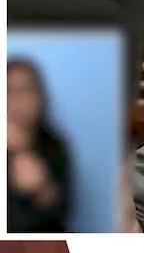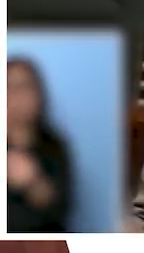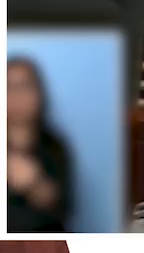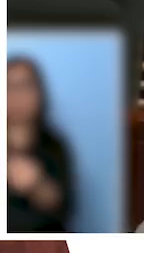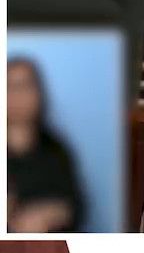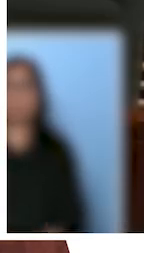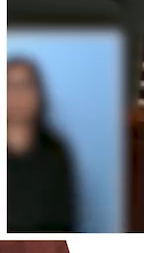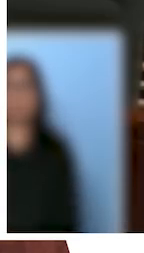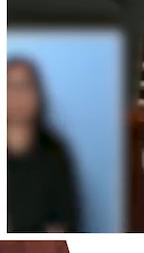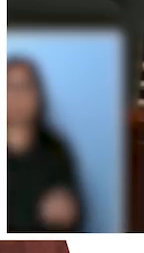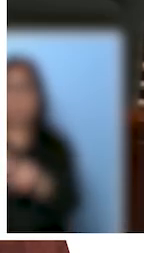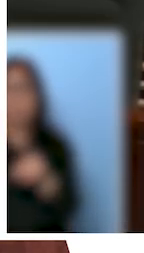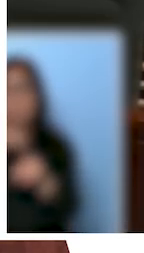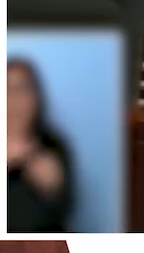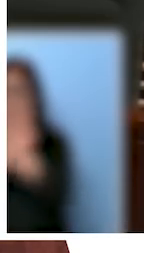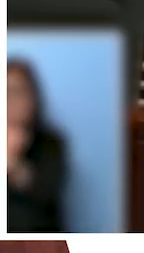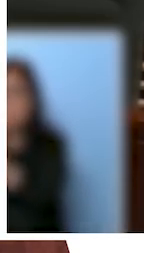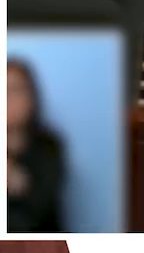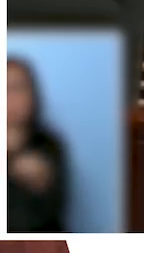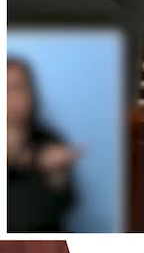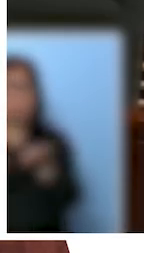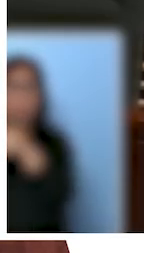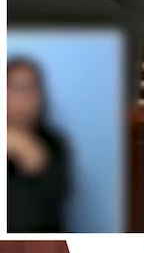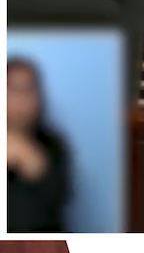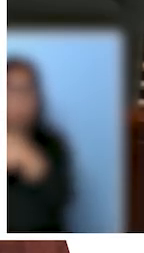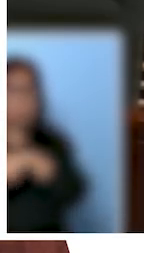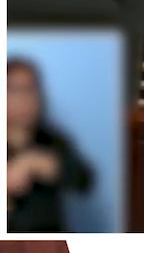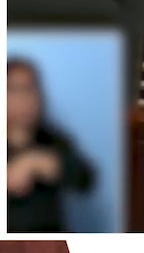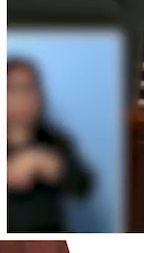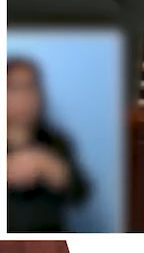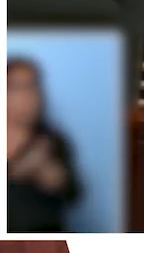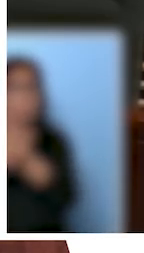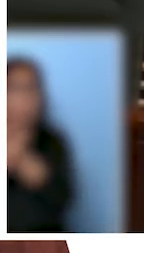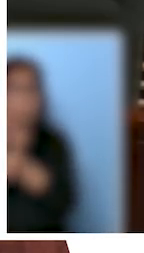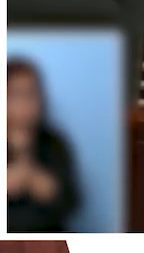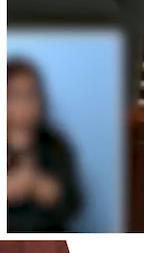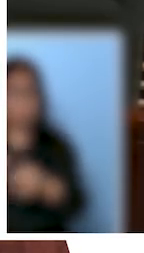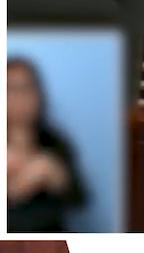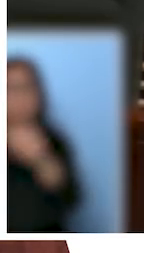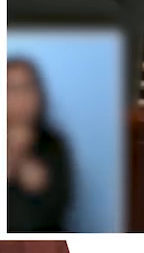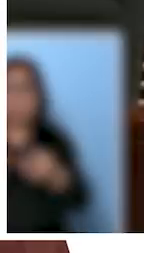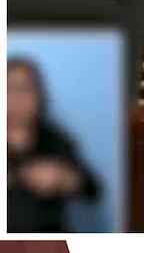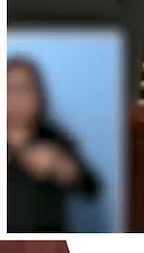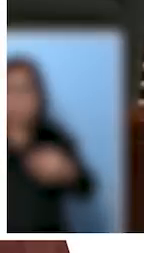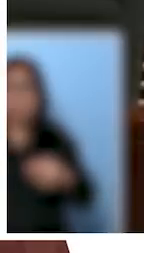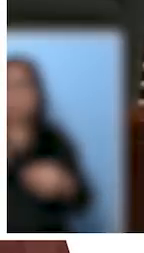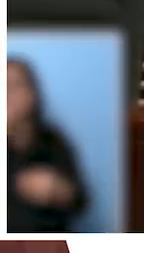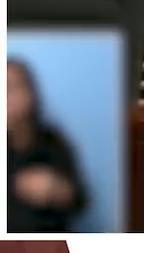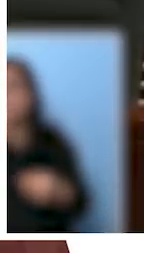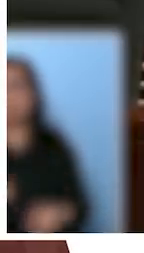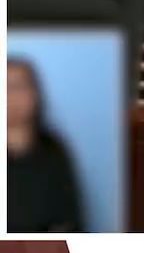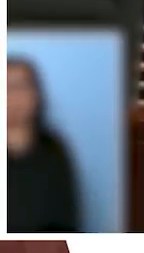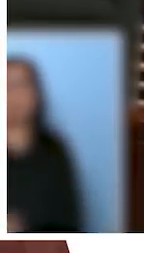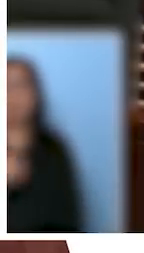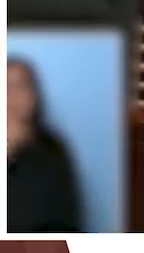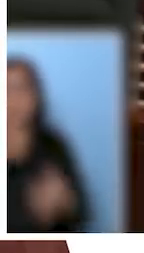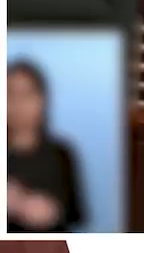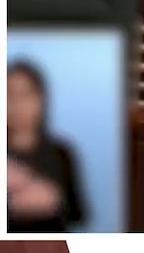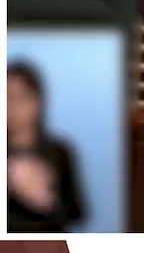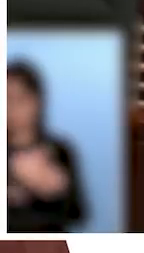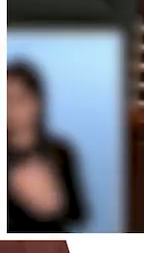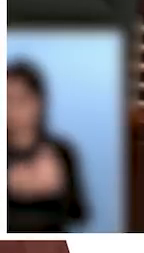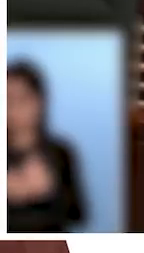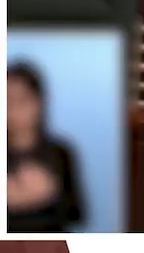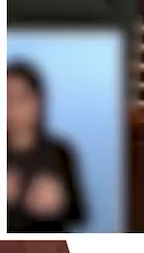然我哋都係可以利用一啲海外嘅成功嘅經驗，咁就不妨我亦都喺度提一句啦，就係、是、其實有一啲海外